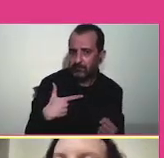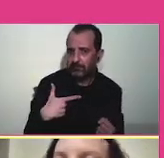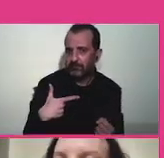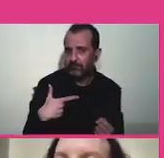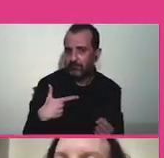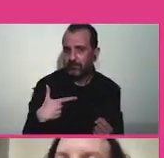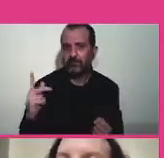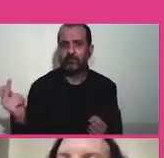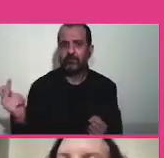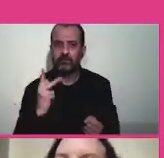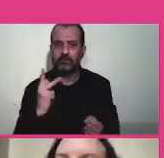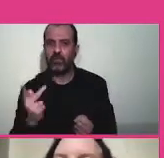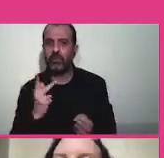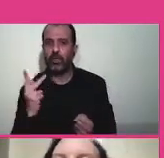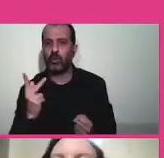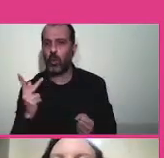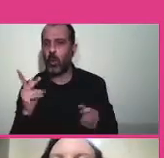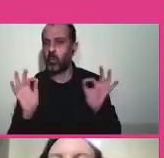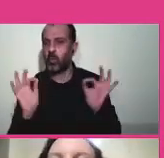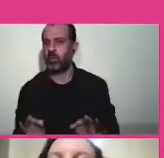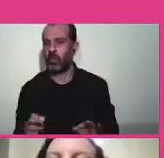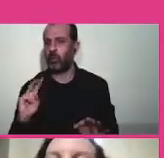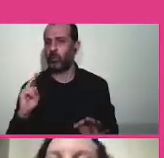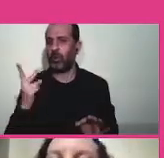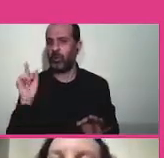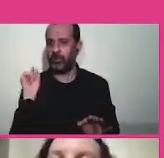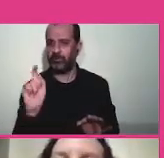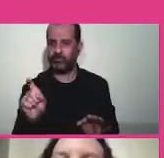Κοινωνία. Κοινωνικό. Το 2, για να δούμε.